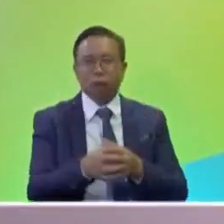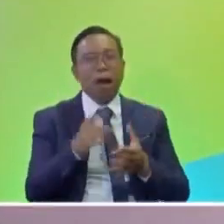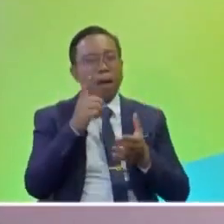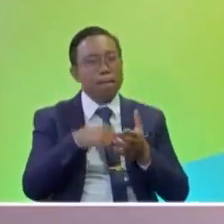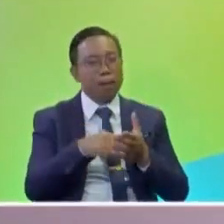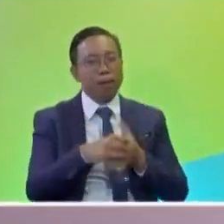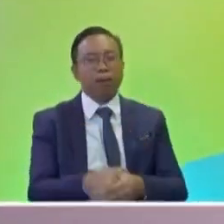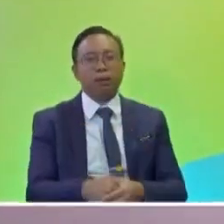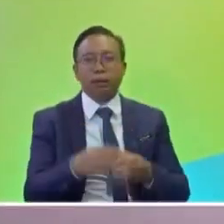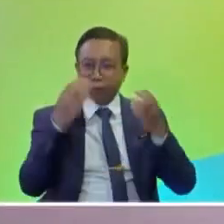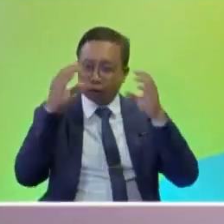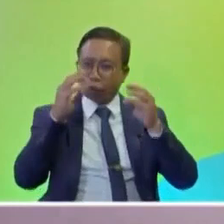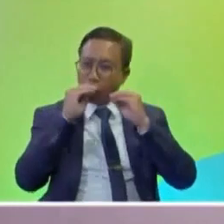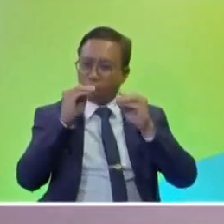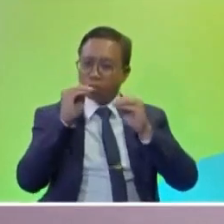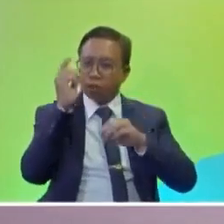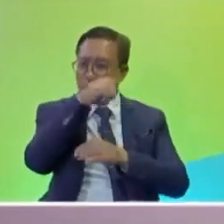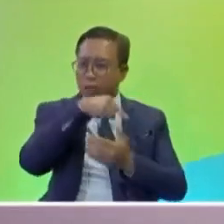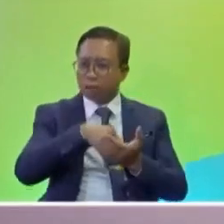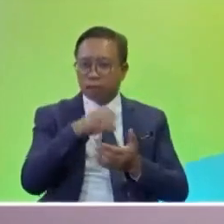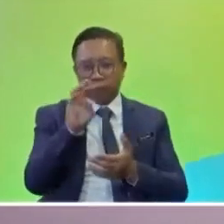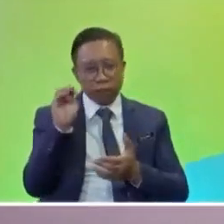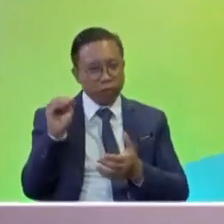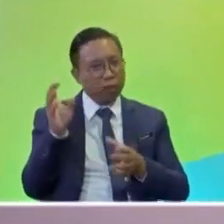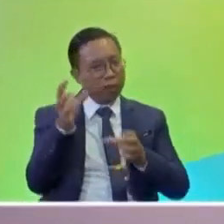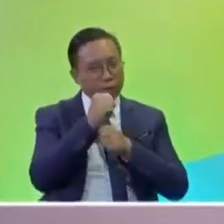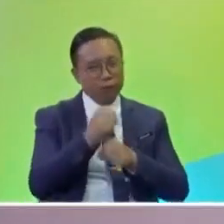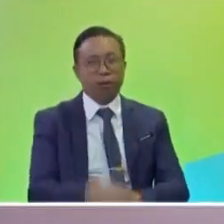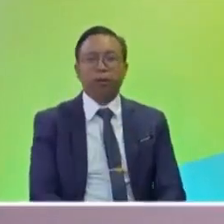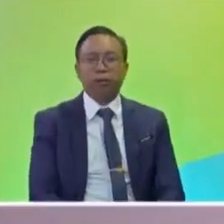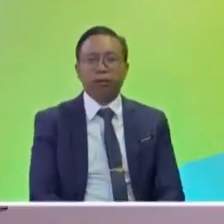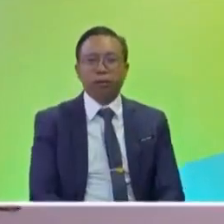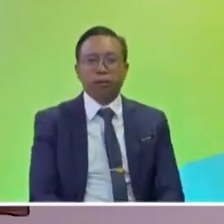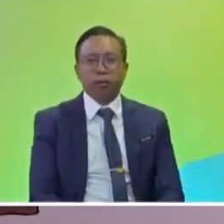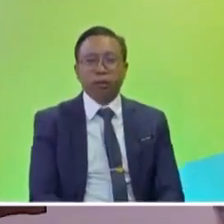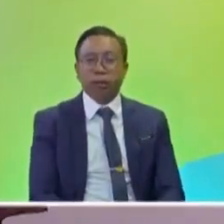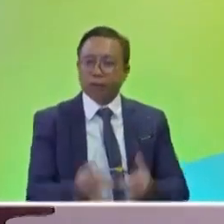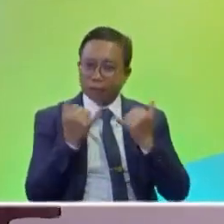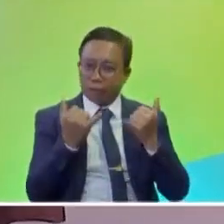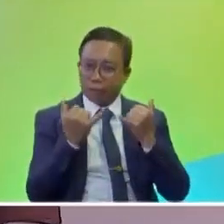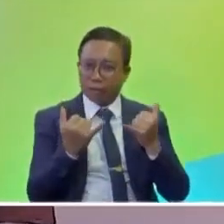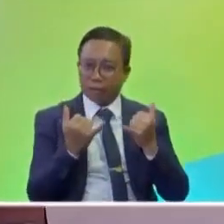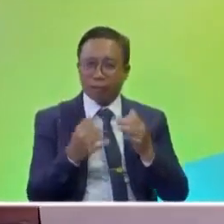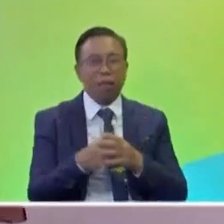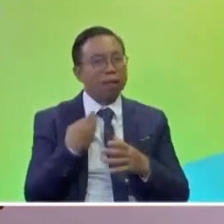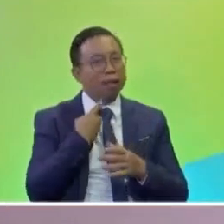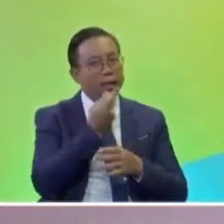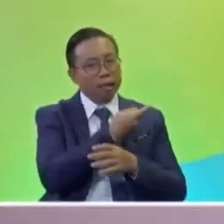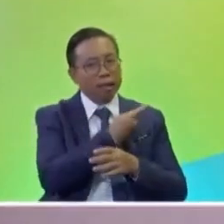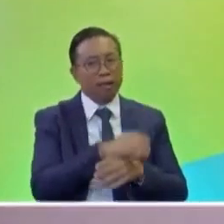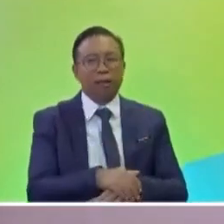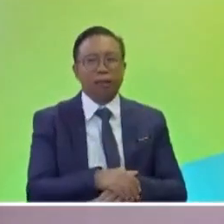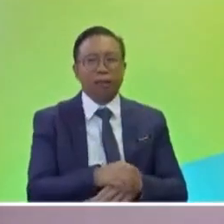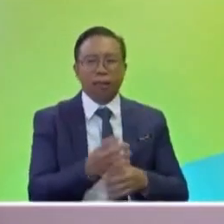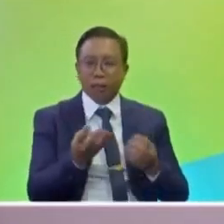yang cikgu ajar pada hari ini, murid-murid cikgu dapat. Okey, so sekarang kita cikgu